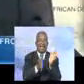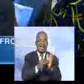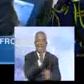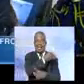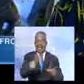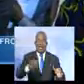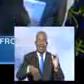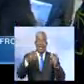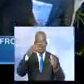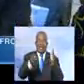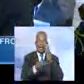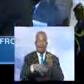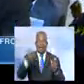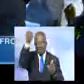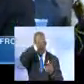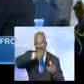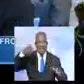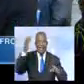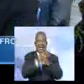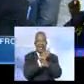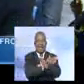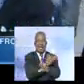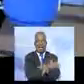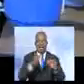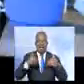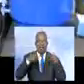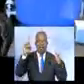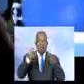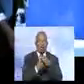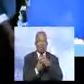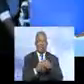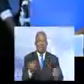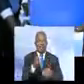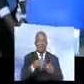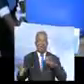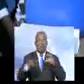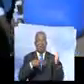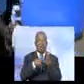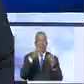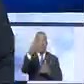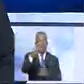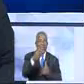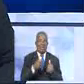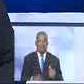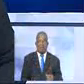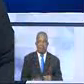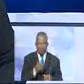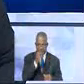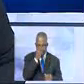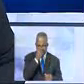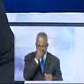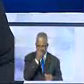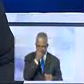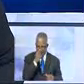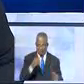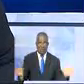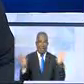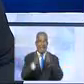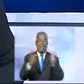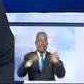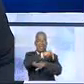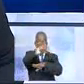déjà entamé des discussions en vue d'élaborer un programme de lutte pour enrayer la maladie. L'Assemblée nationale